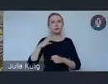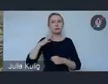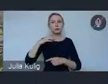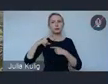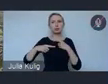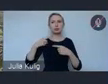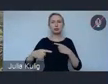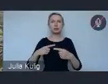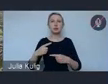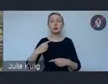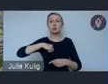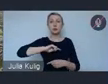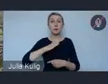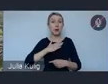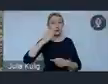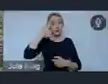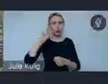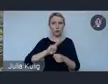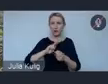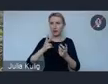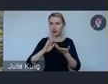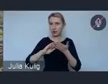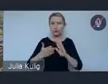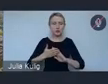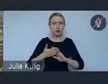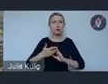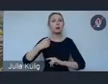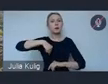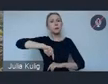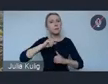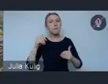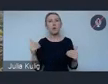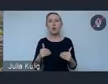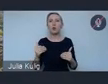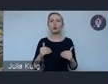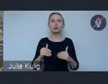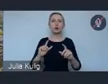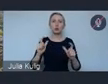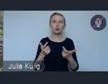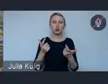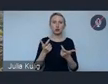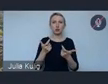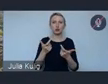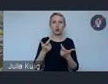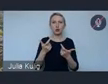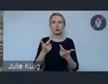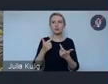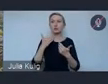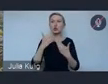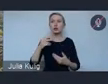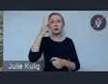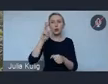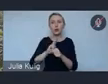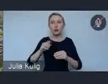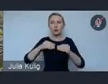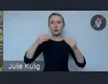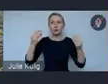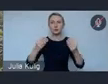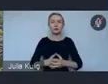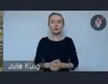mamy do siebie zaufanie i na ile jesteśmy w stanie coś z tego zbudować No i tak naprawdę